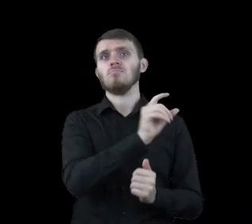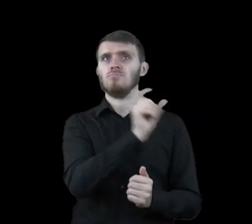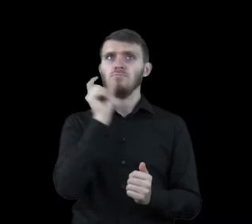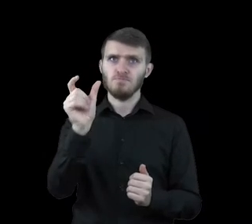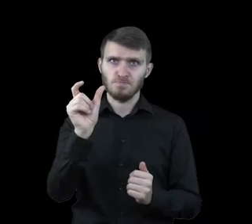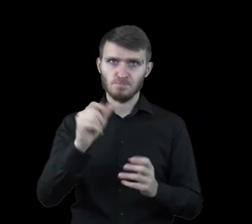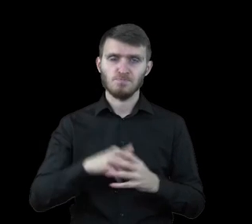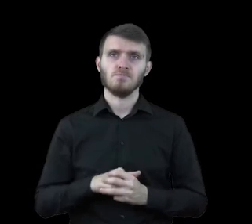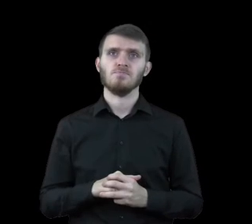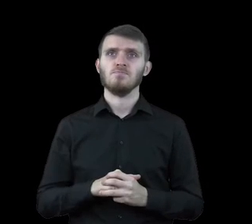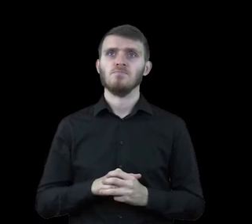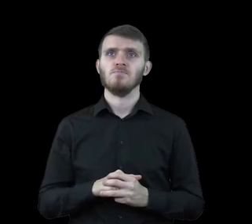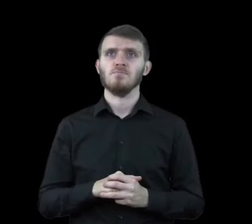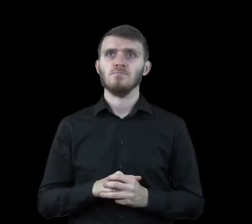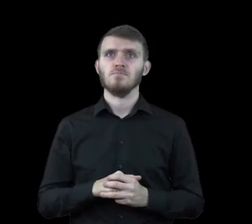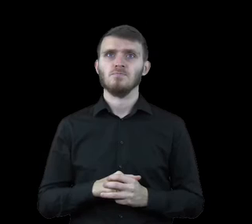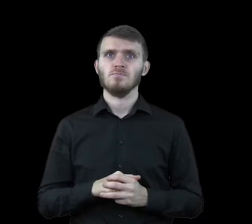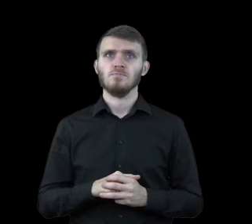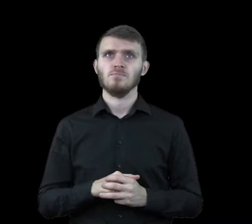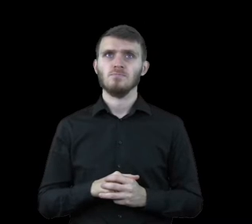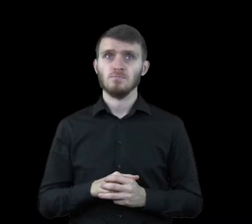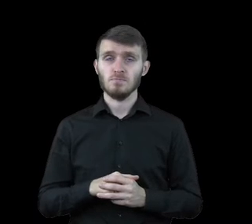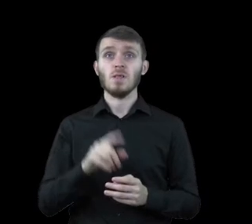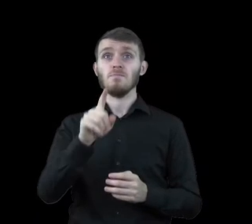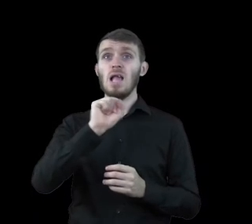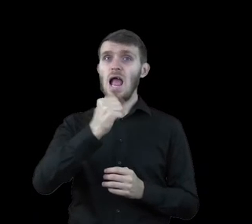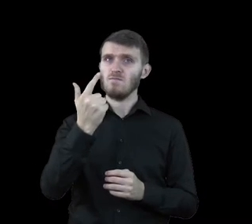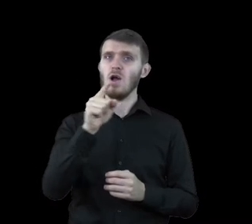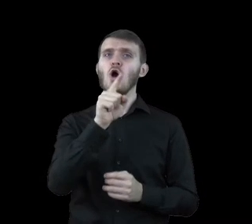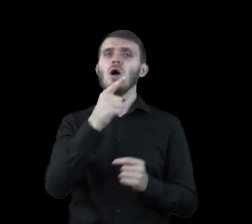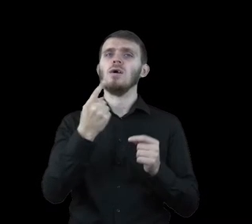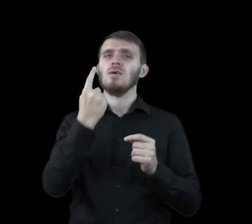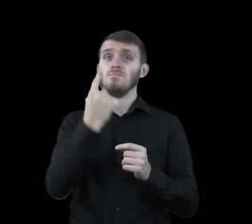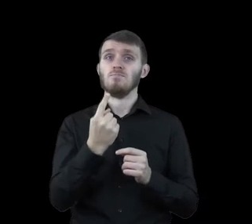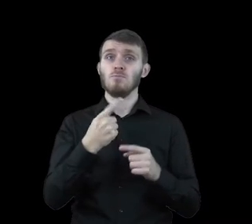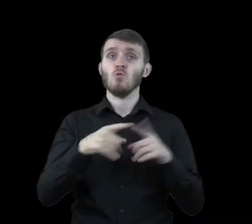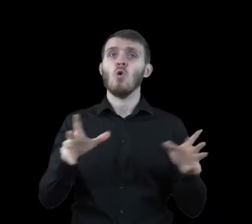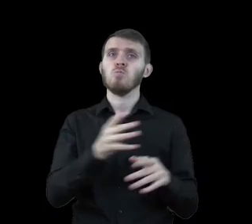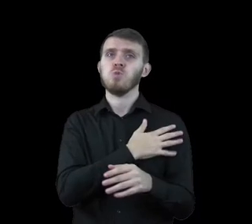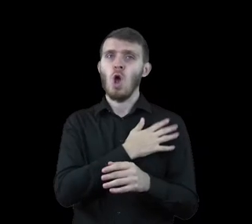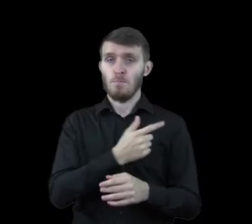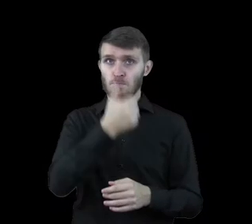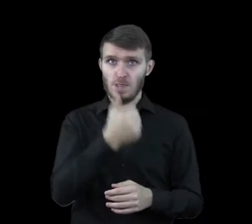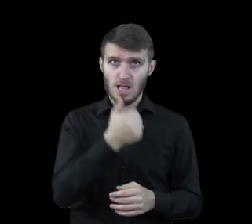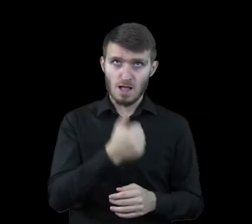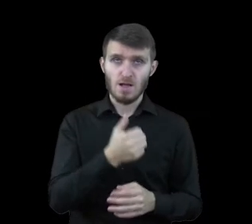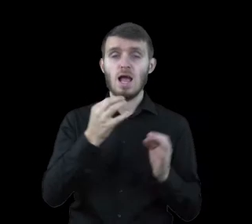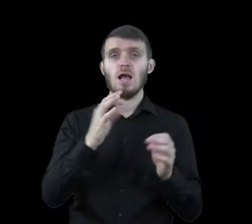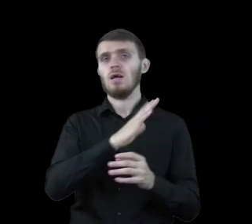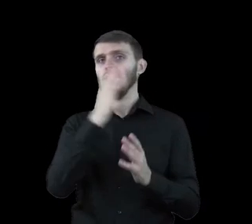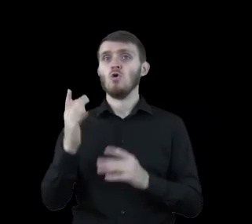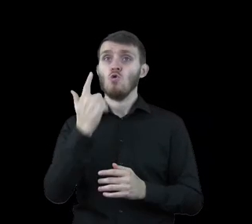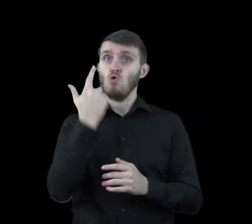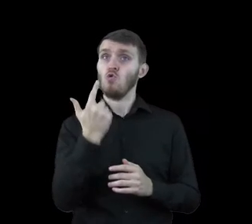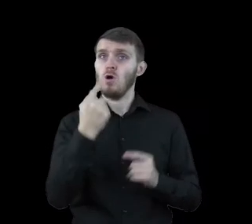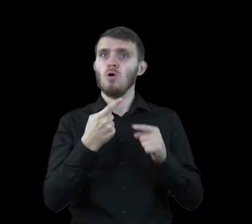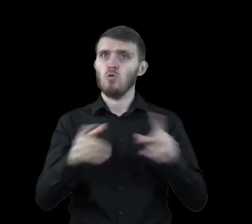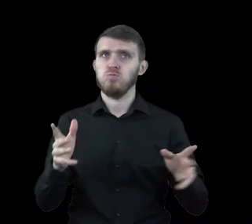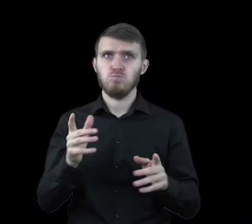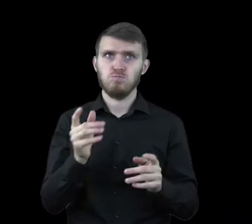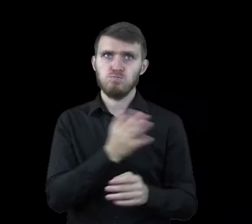jednego z krótszych boków, dodać, teraz będziemy mieli, dodać, o,